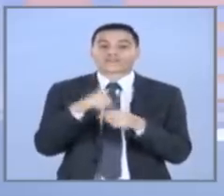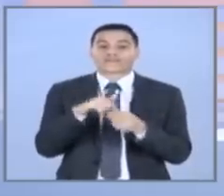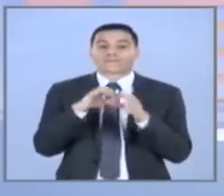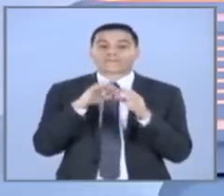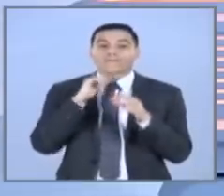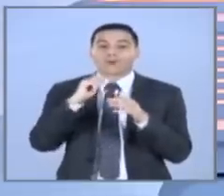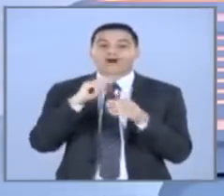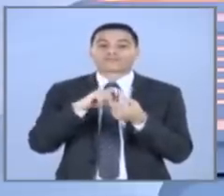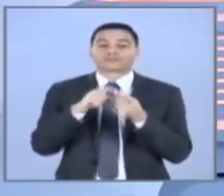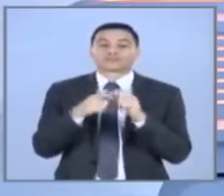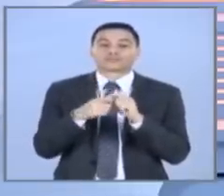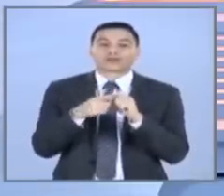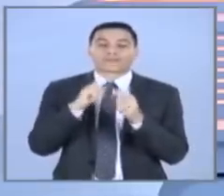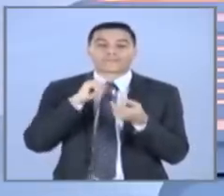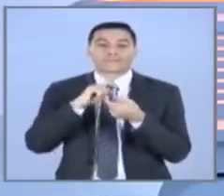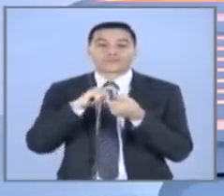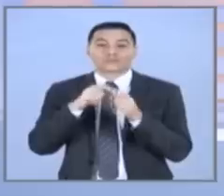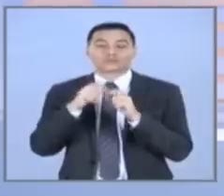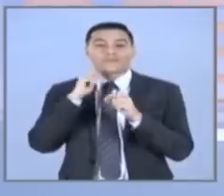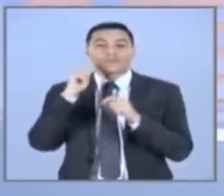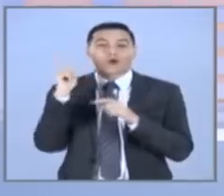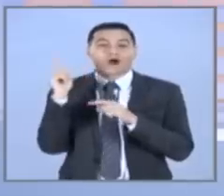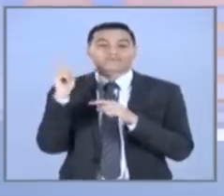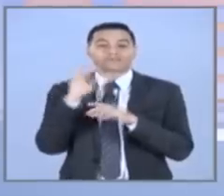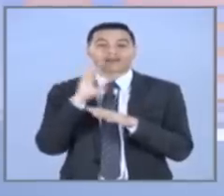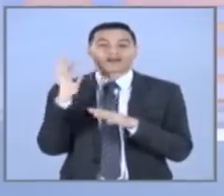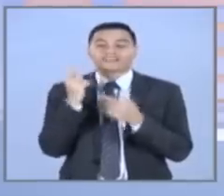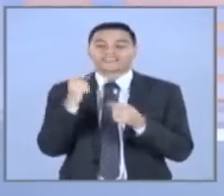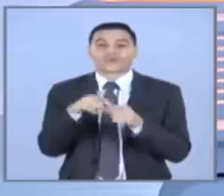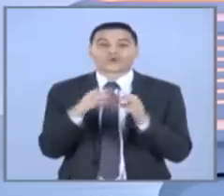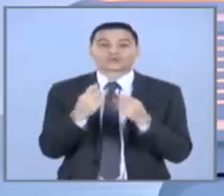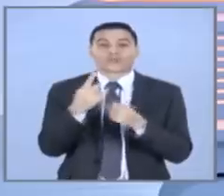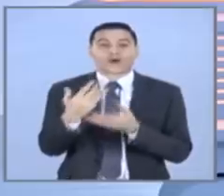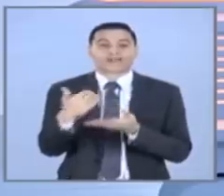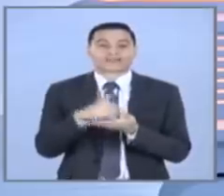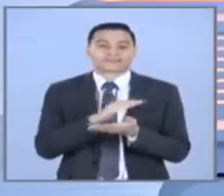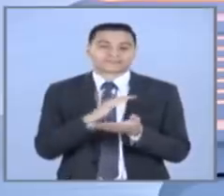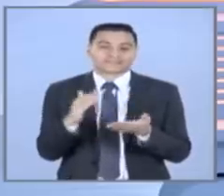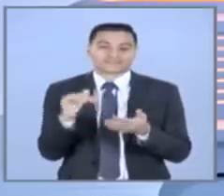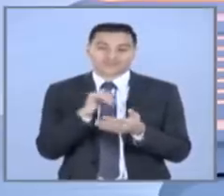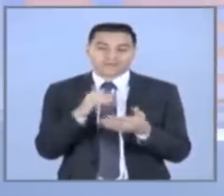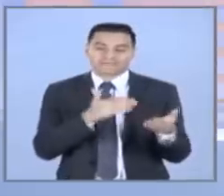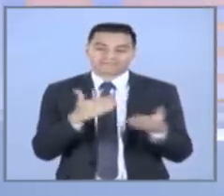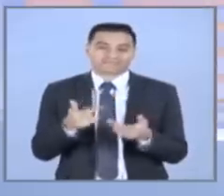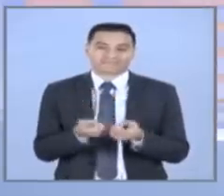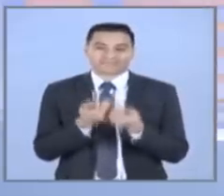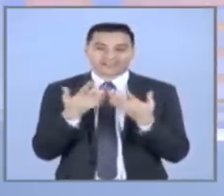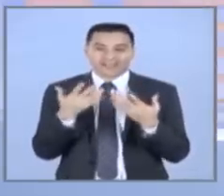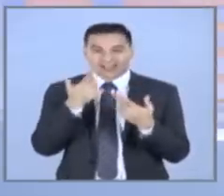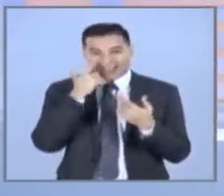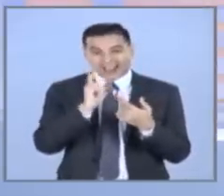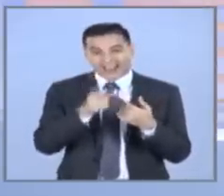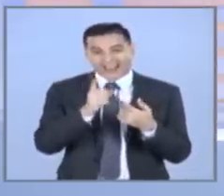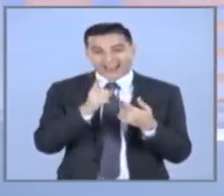بورسعيد، ومحافظه بورسعيد مهم انها تبقى موجوده معانا في الموسم ده باذن الله. طبعا خلي